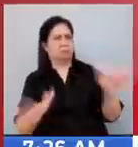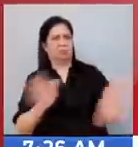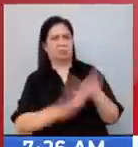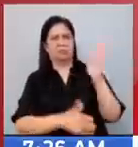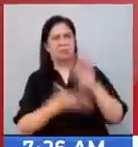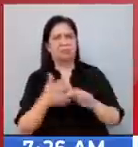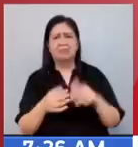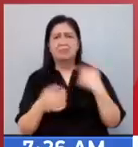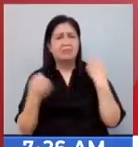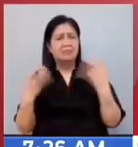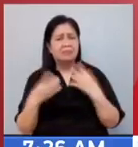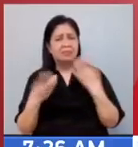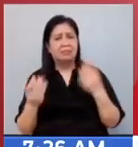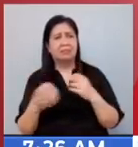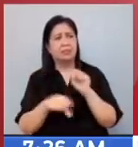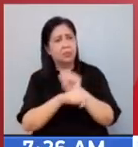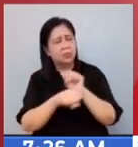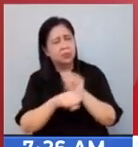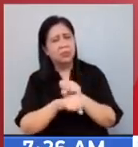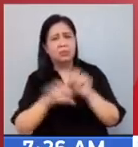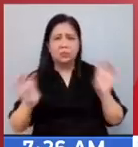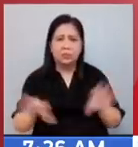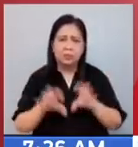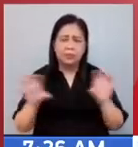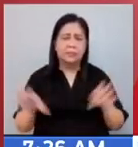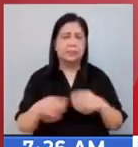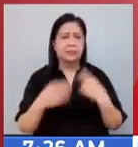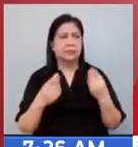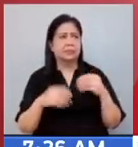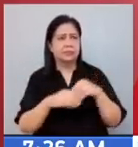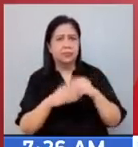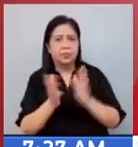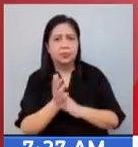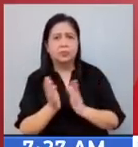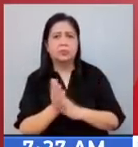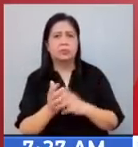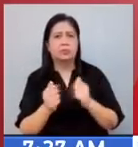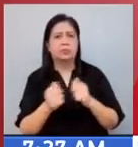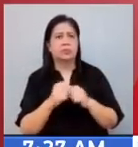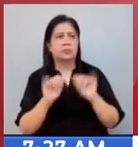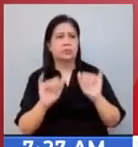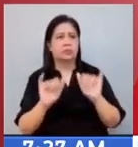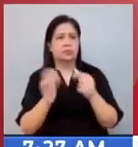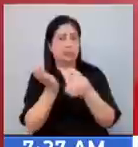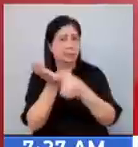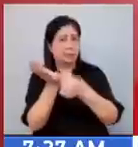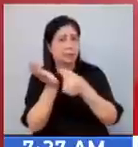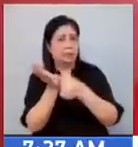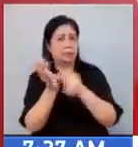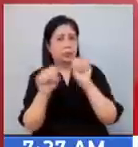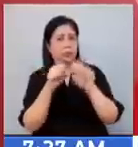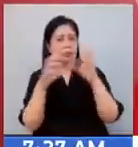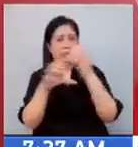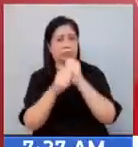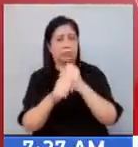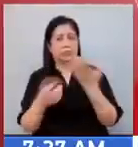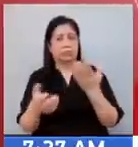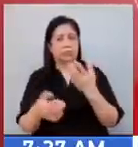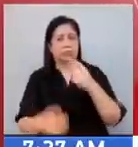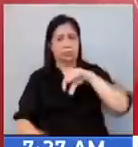naming effort na ginagawa sa school. Nire-retain po namin yung grades namin para makakuha po kami ng Latin